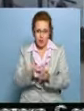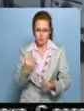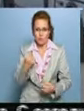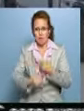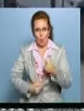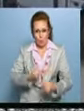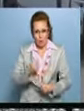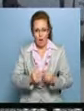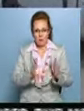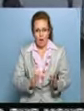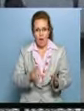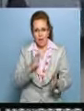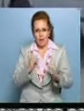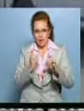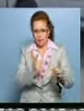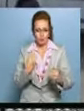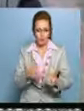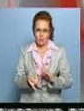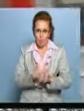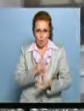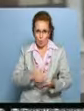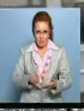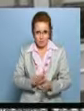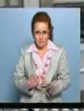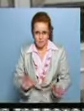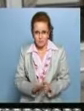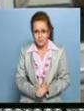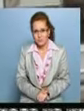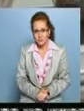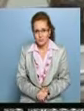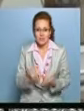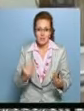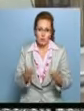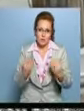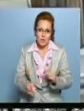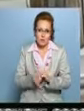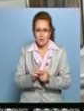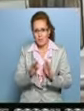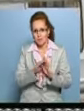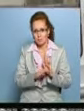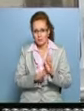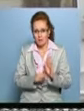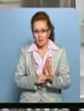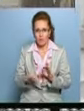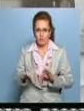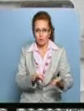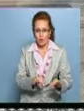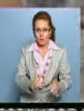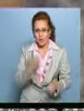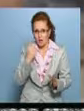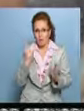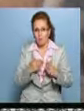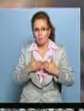отменит даже если будет продан один билет сегодняшнего дня меняется и расписание движения теплоходов на Ижевском пруду